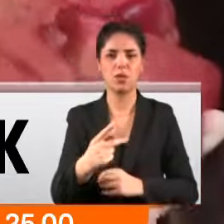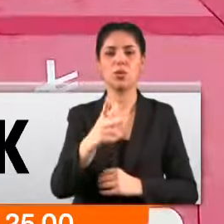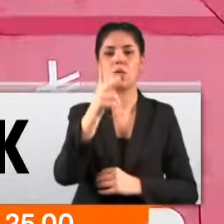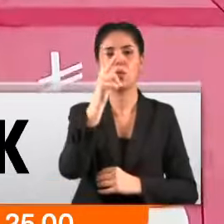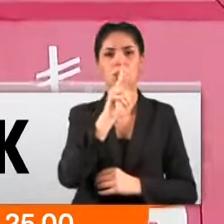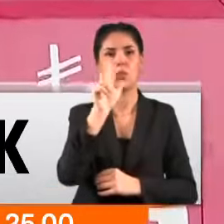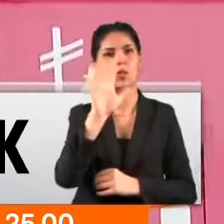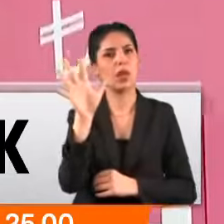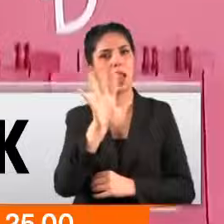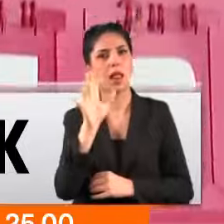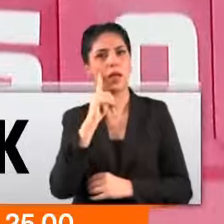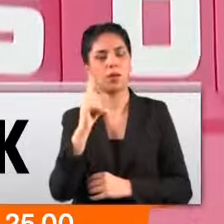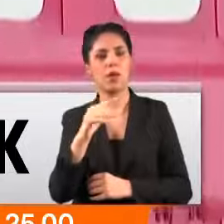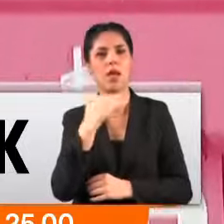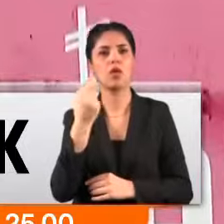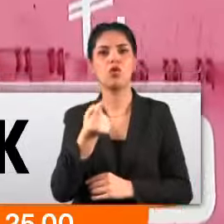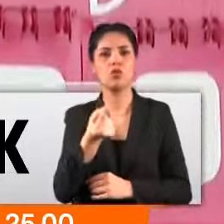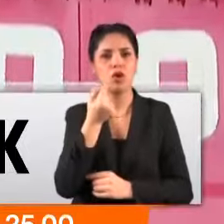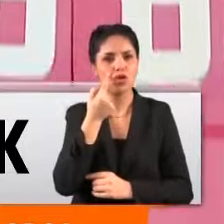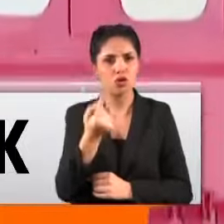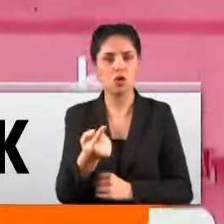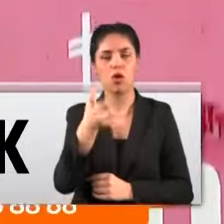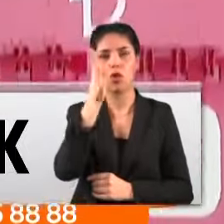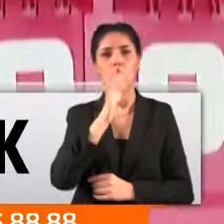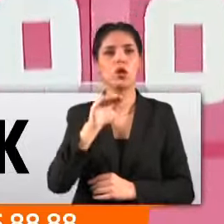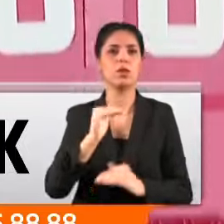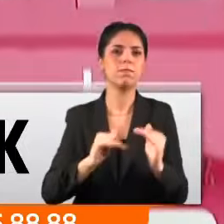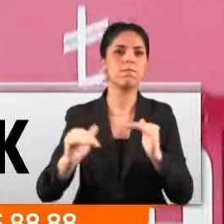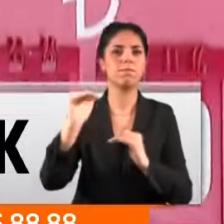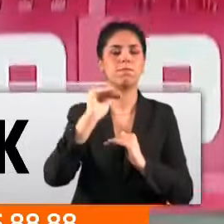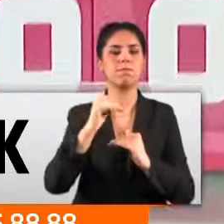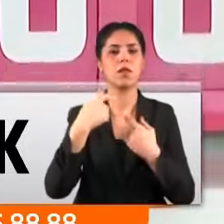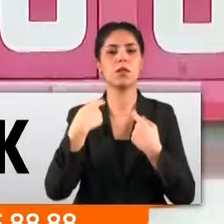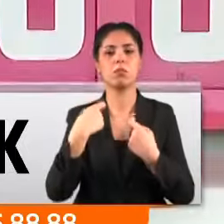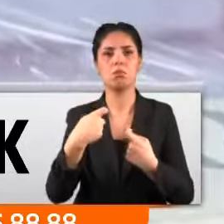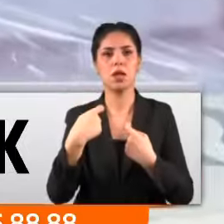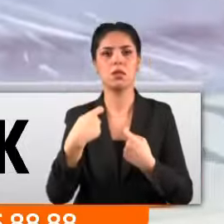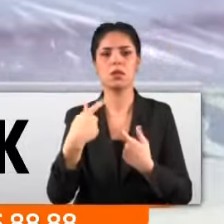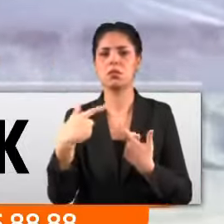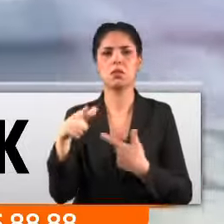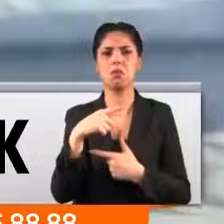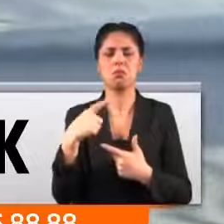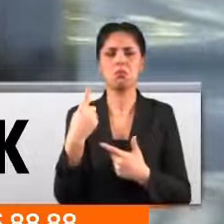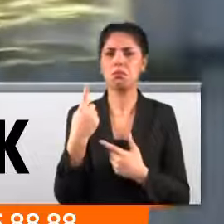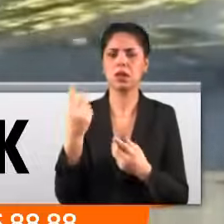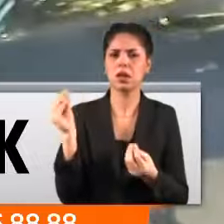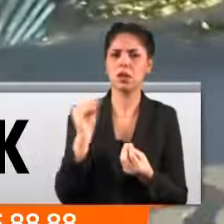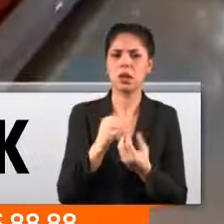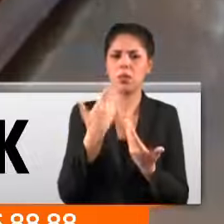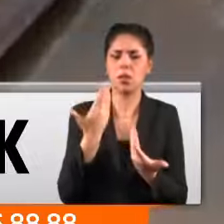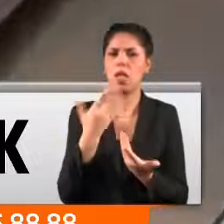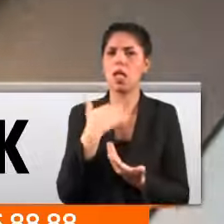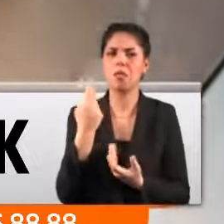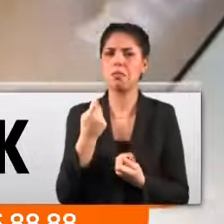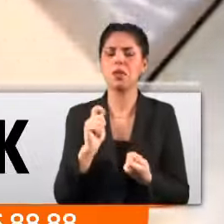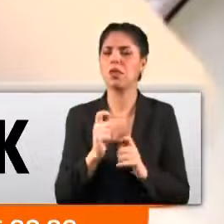dana kuşbaşının fiyatı bir hafta içinde 400 liraya aştı. Oysa ne maliyet kaleminde bir artış yaşandı ne de karkas etin